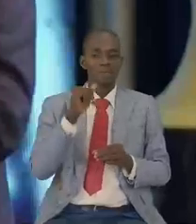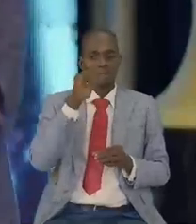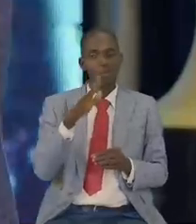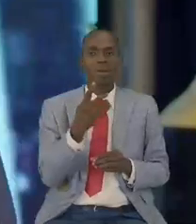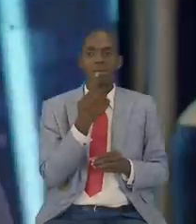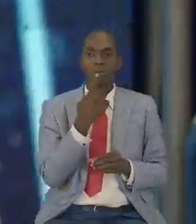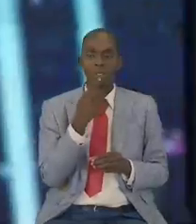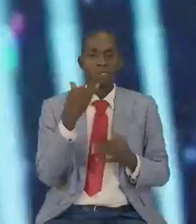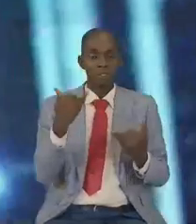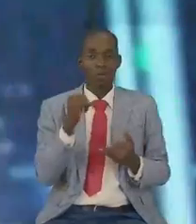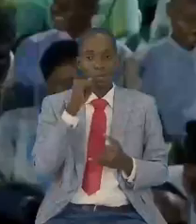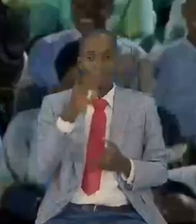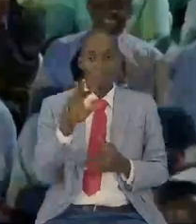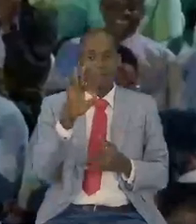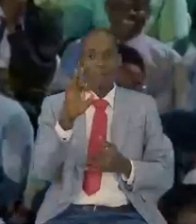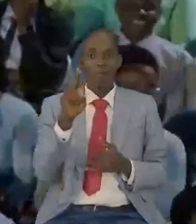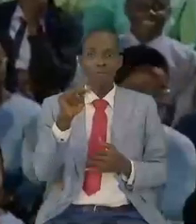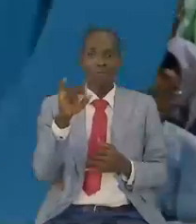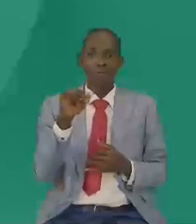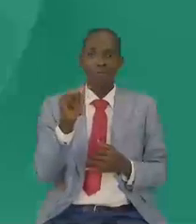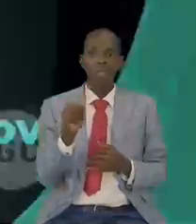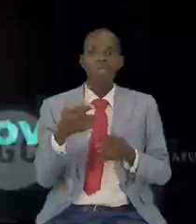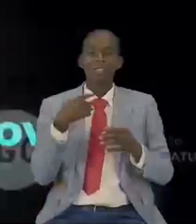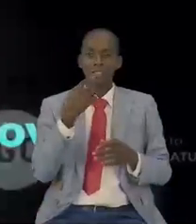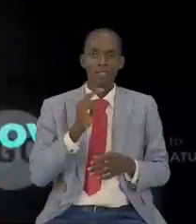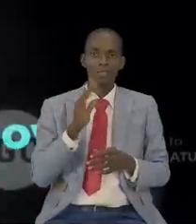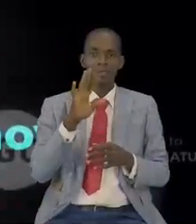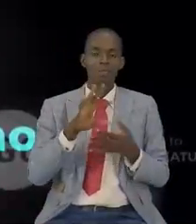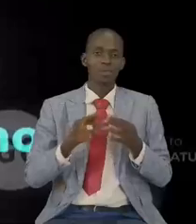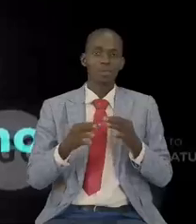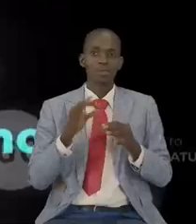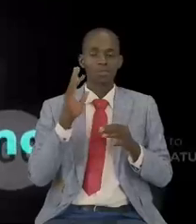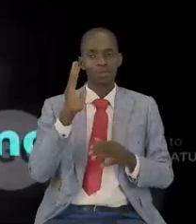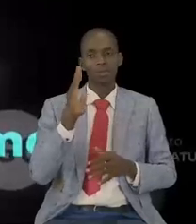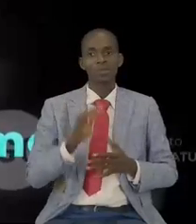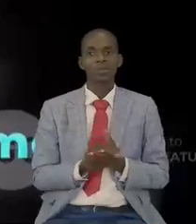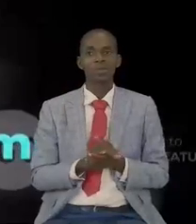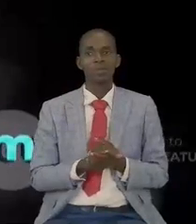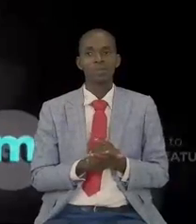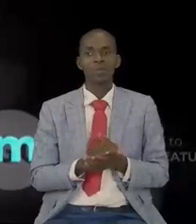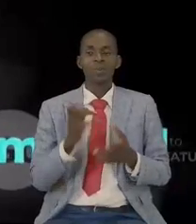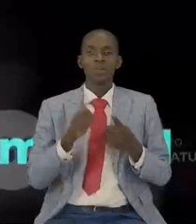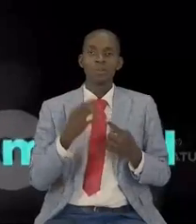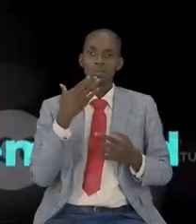tu as la chance, raconte-nous ton histoire. Je veux remercier